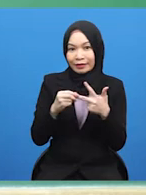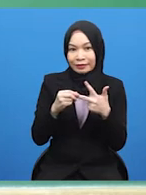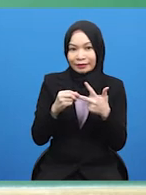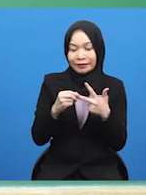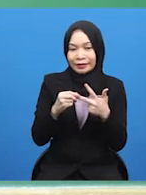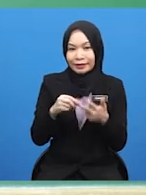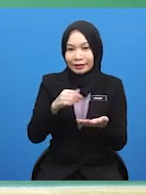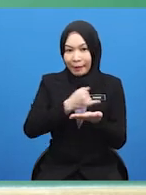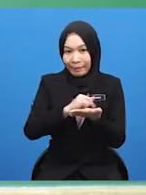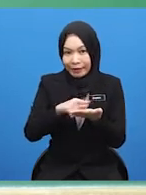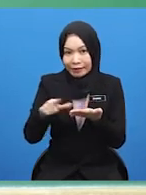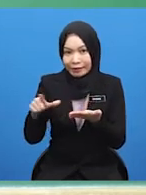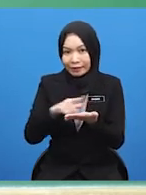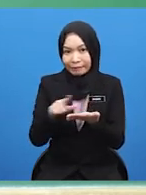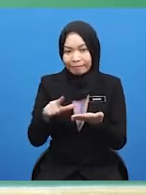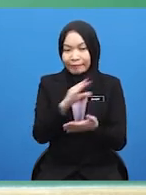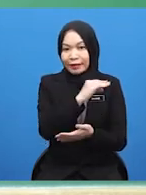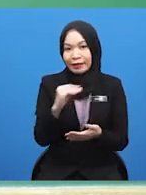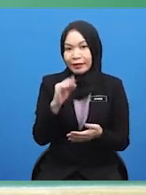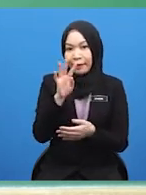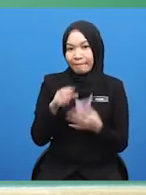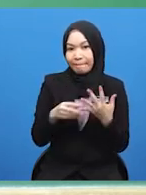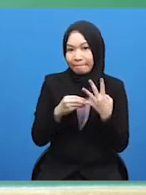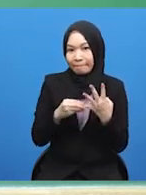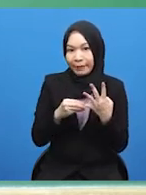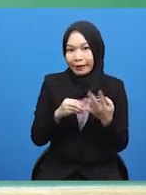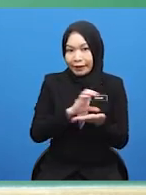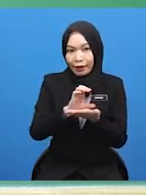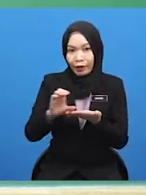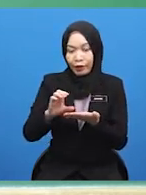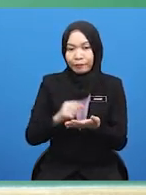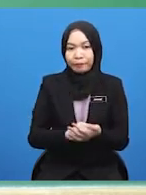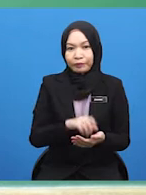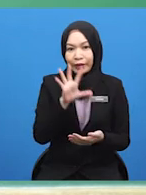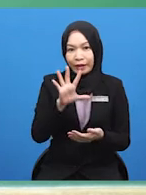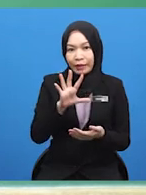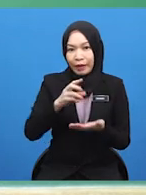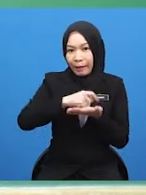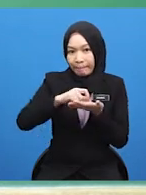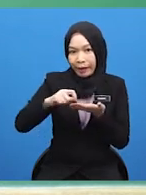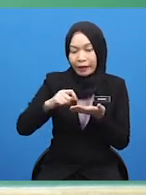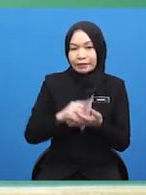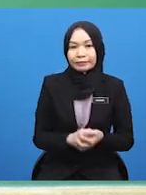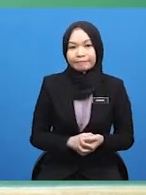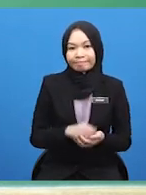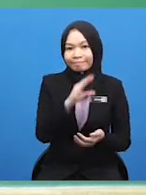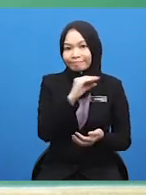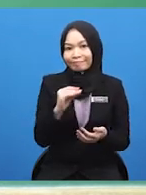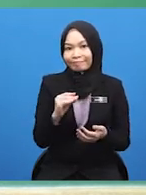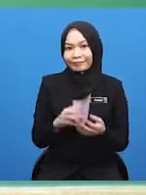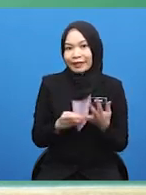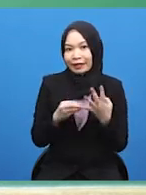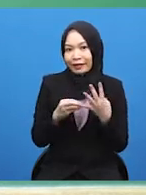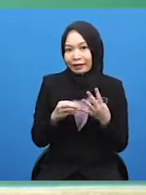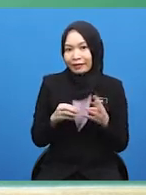pastel. Empat, krayon. Lima, pen. Dan enam,